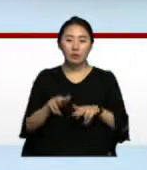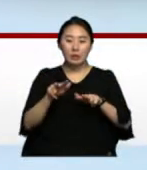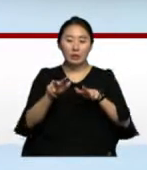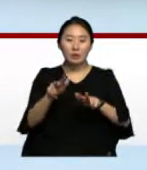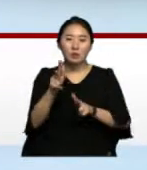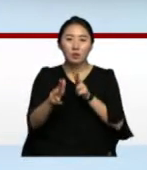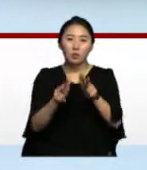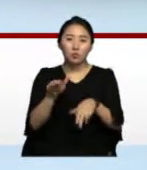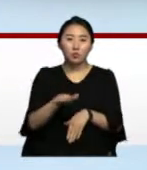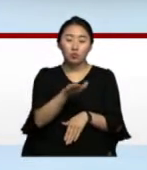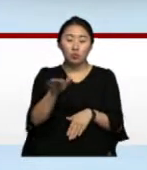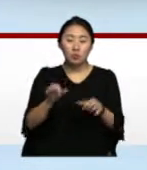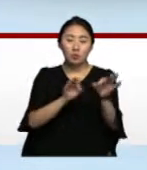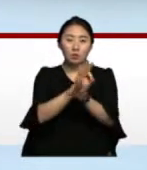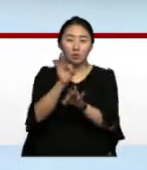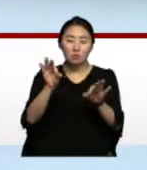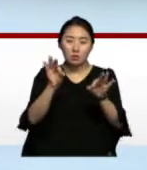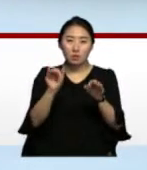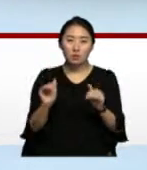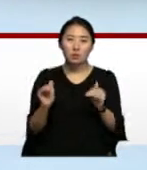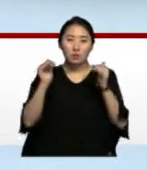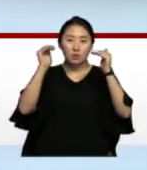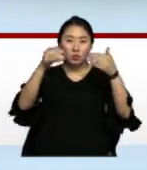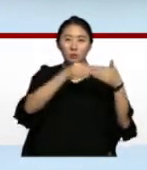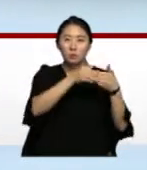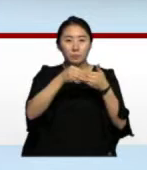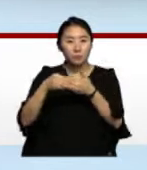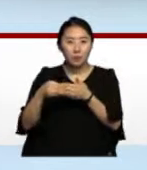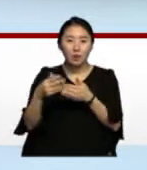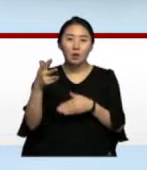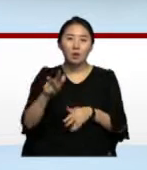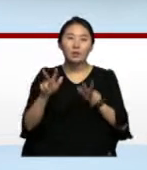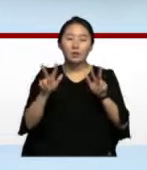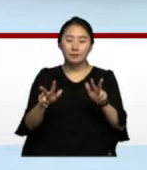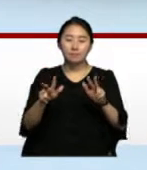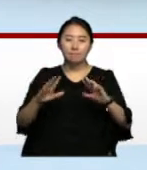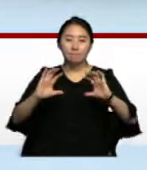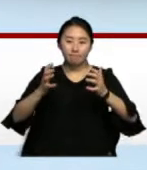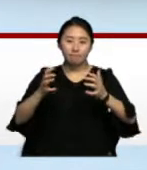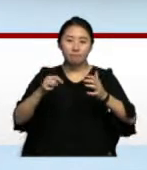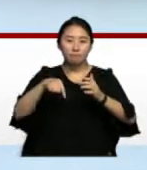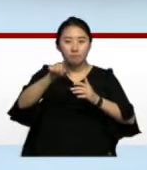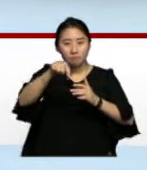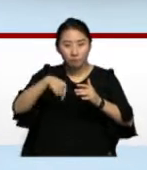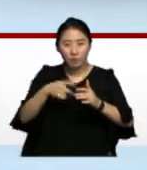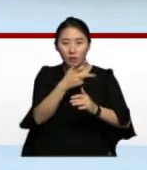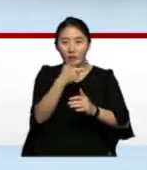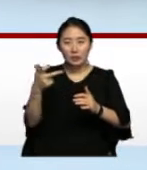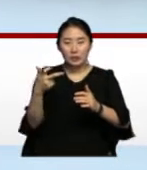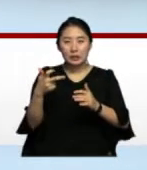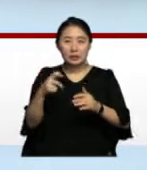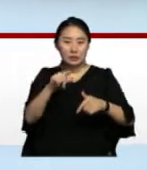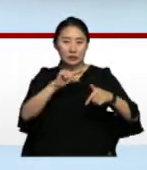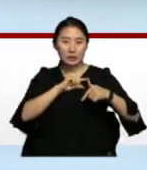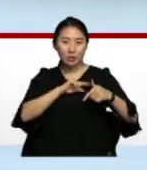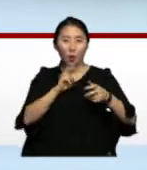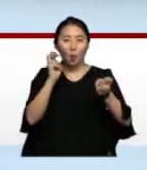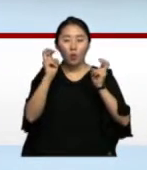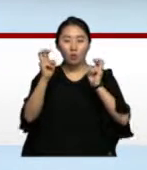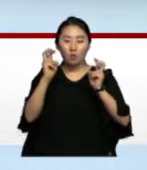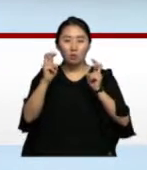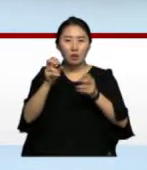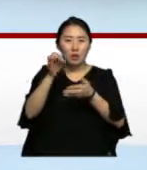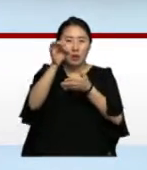봉제산업은 우리나라 경제성장의 한 축을 이끌었습니다. 하지만 지금은 국내외의 다양한 대형 브랜드가 들어서면서